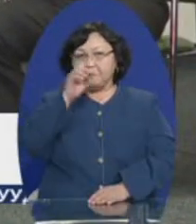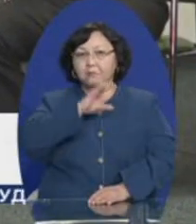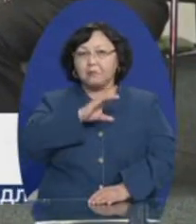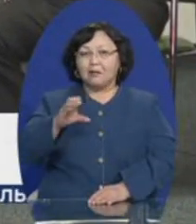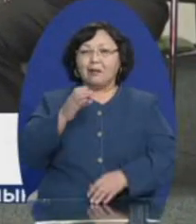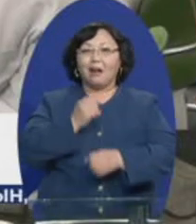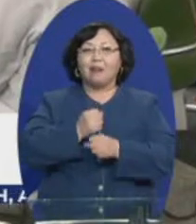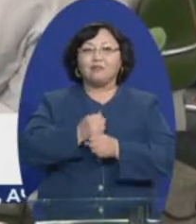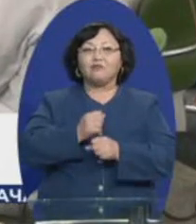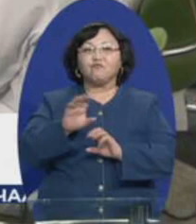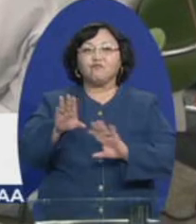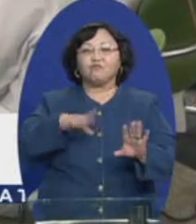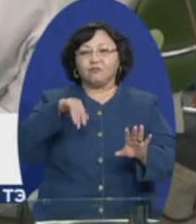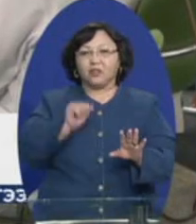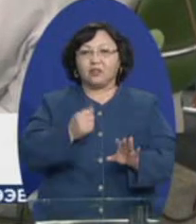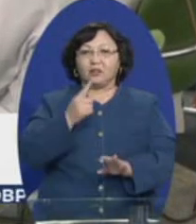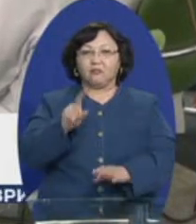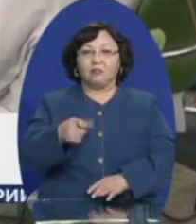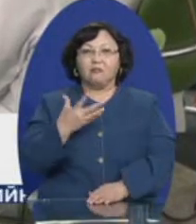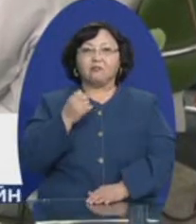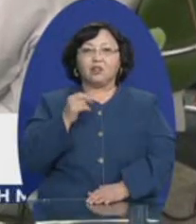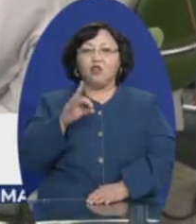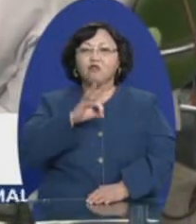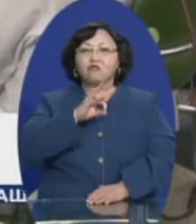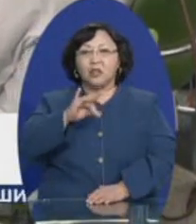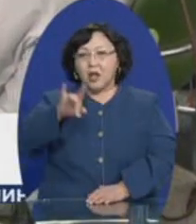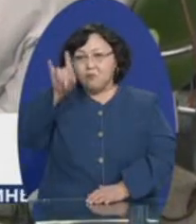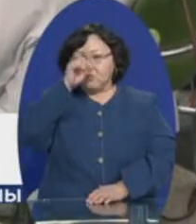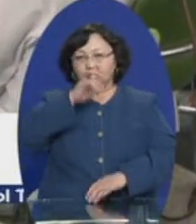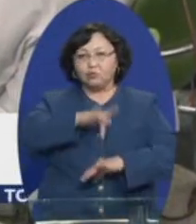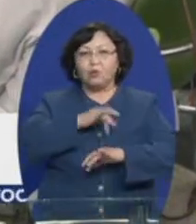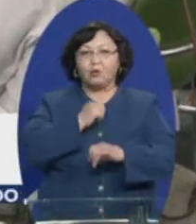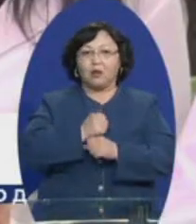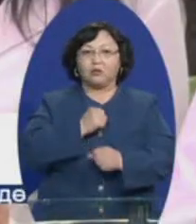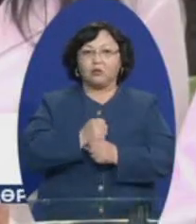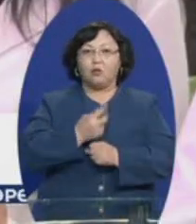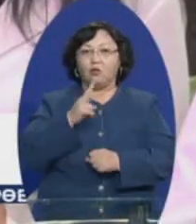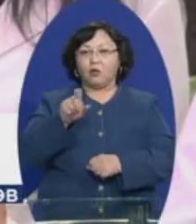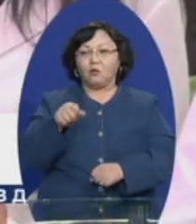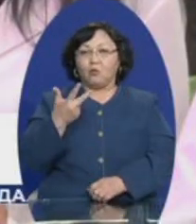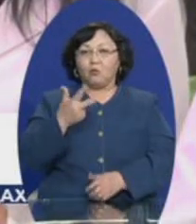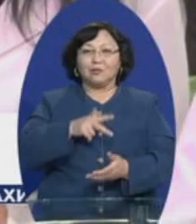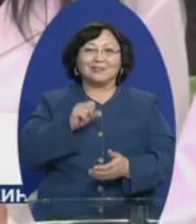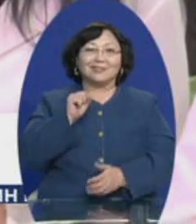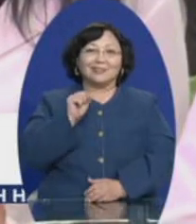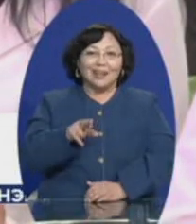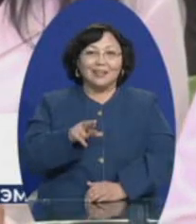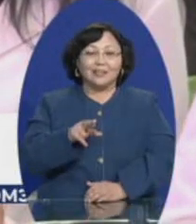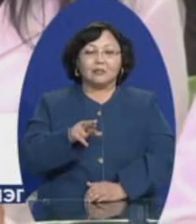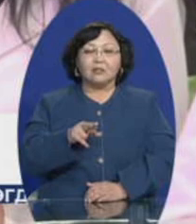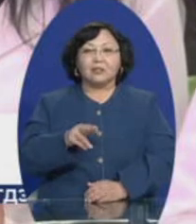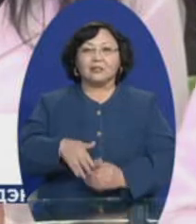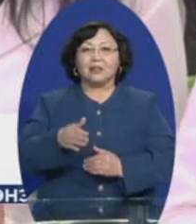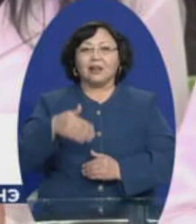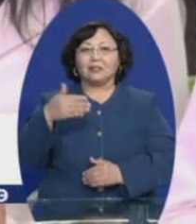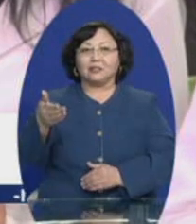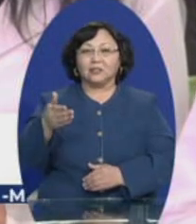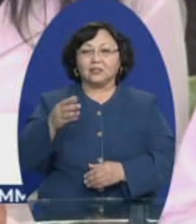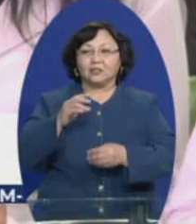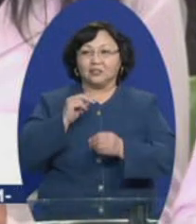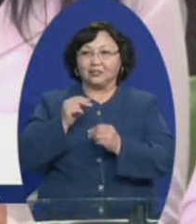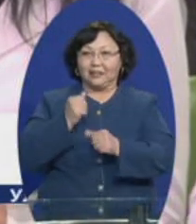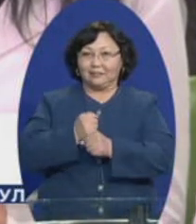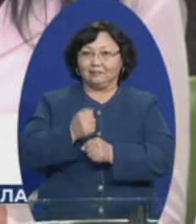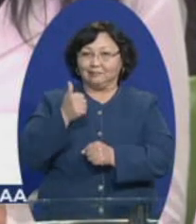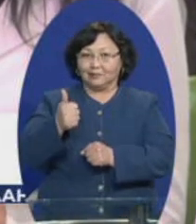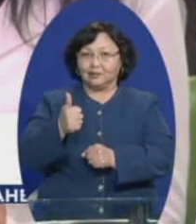цалин 1.5 сая төгрөг. Өрхийн эрүүл мэндийн төвийн эмч ажилтнуудын дундаж цалин 2.3 сая төгрөг байна. Цаашид гүйцэтгэл суурилсан